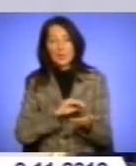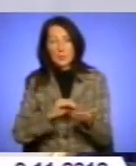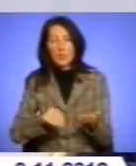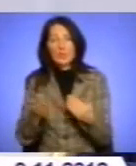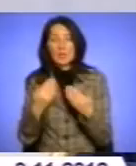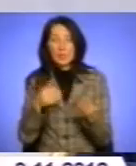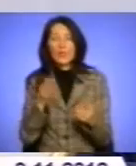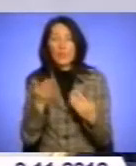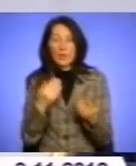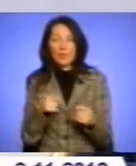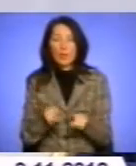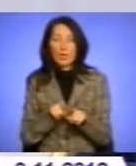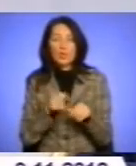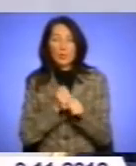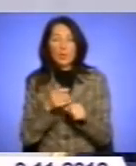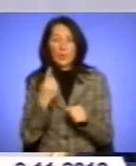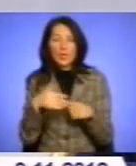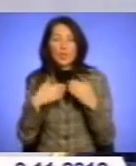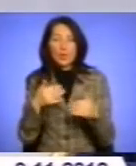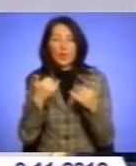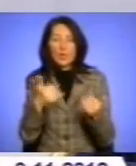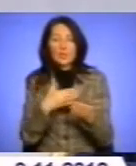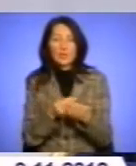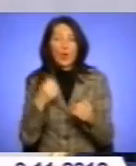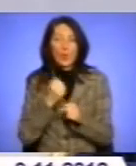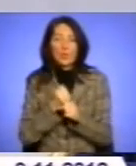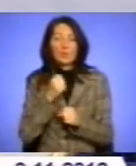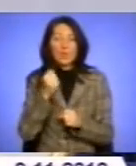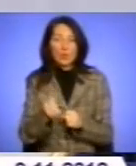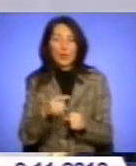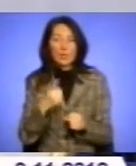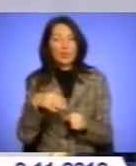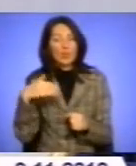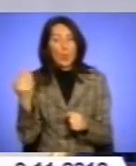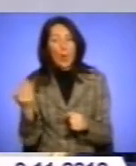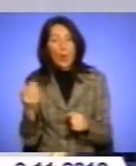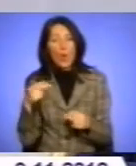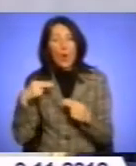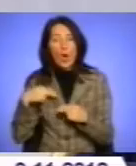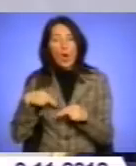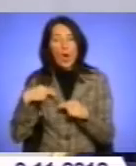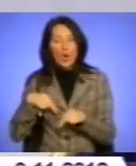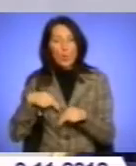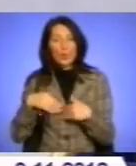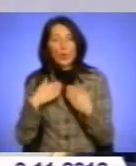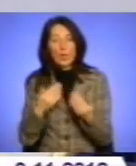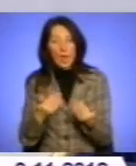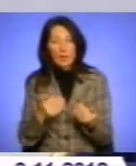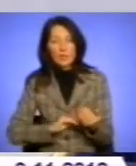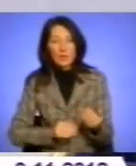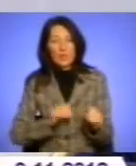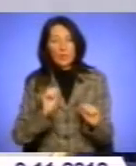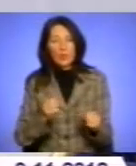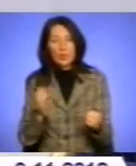чином зробити перший крок для свого працевлаштування. З іншого боку, роботодавці зможуть краще